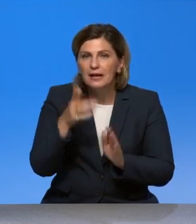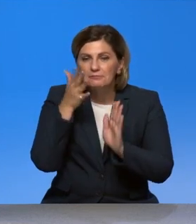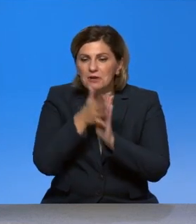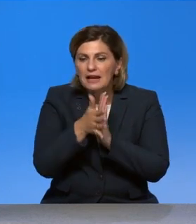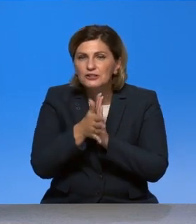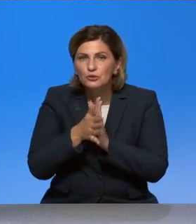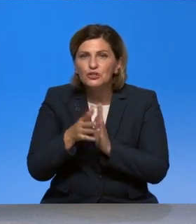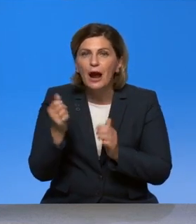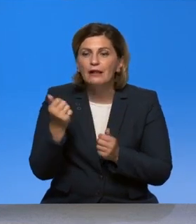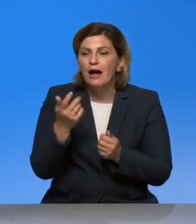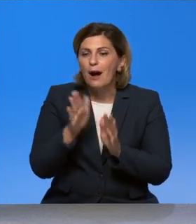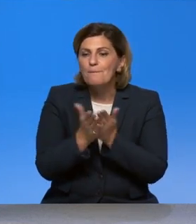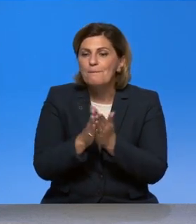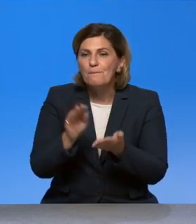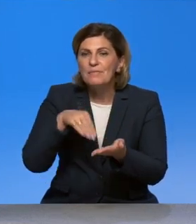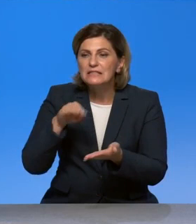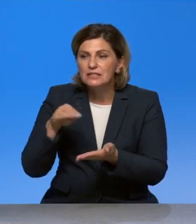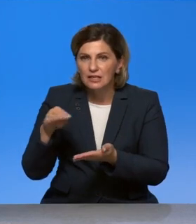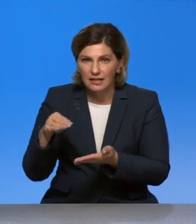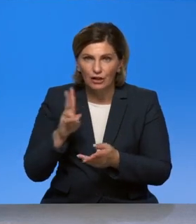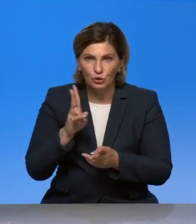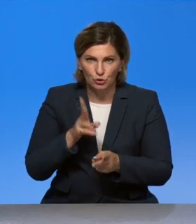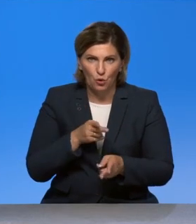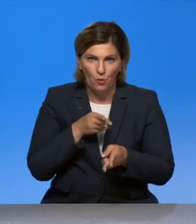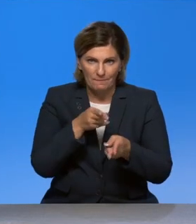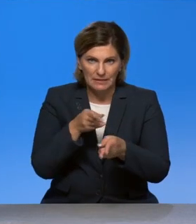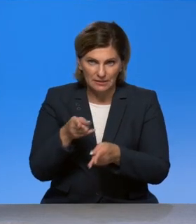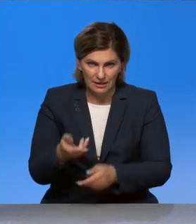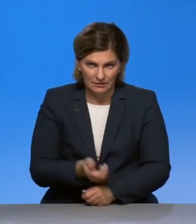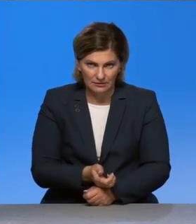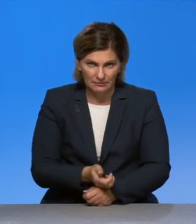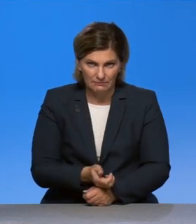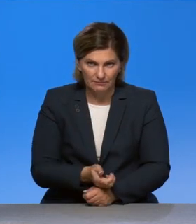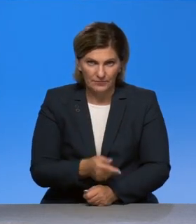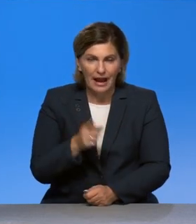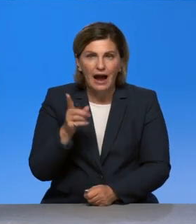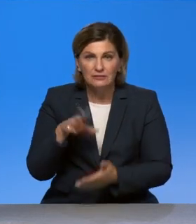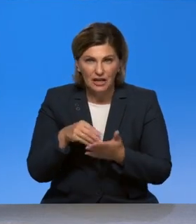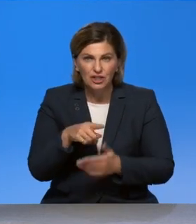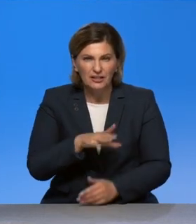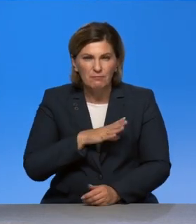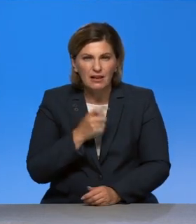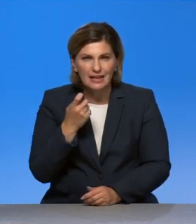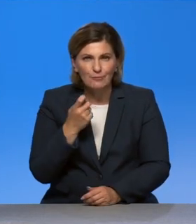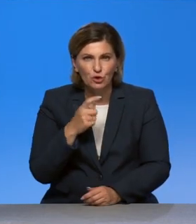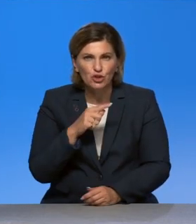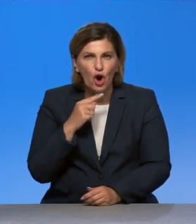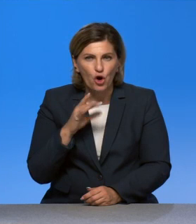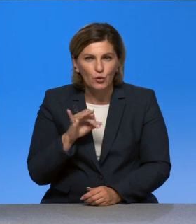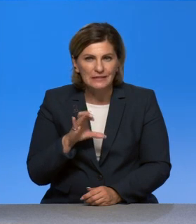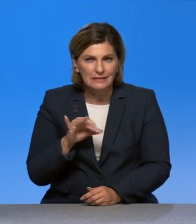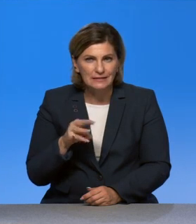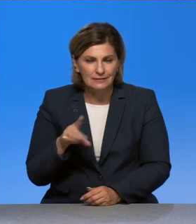миссионеров. И вот в этом плане... они были, в общем-то... Они были чуть-чуть расисты. Несколько ангажированы, да? Чуть расисты. Да,